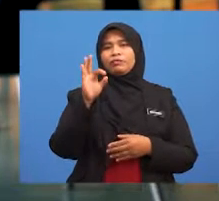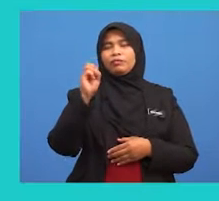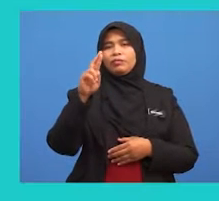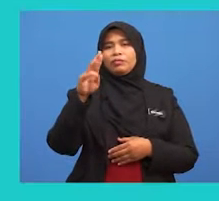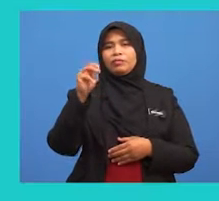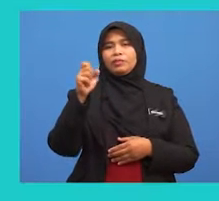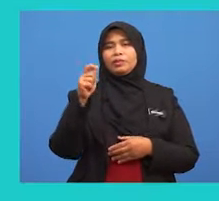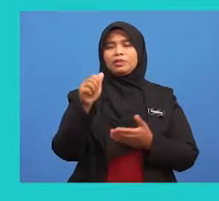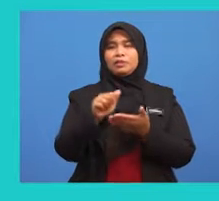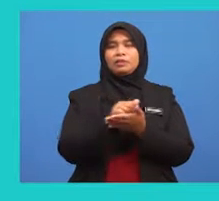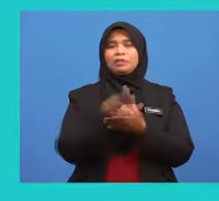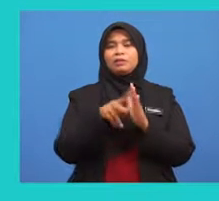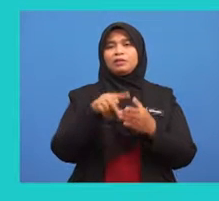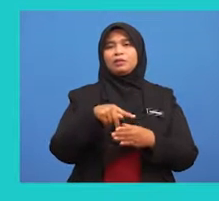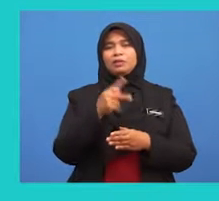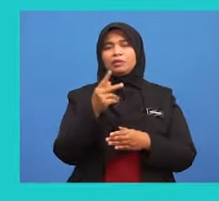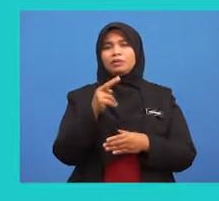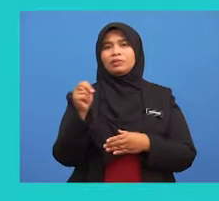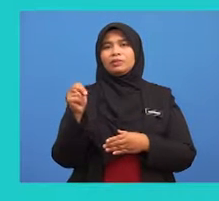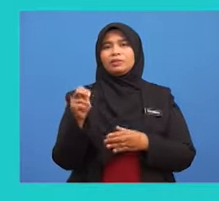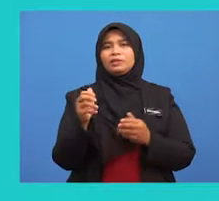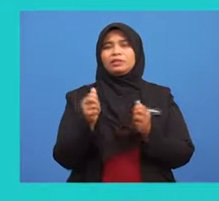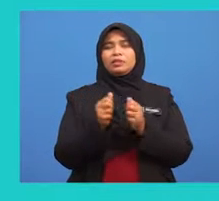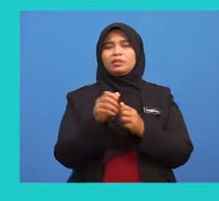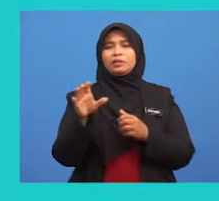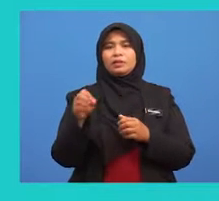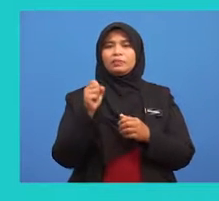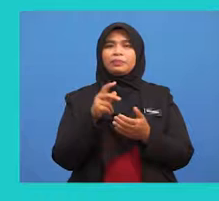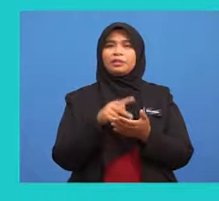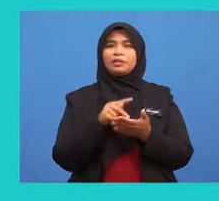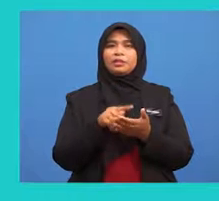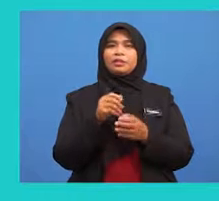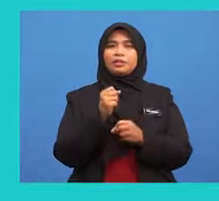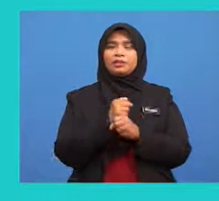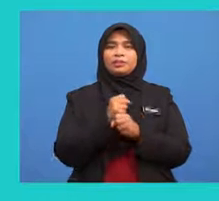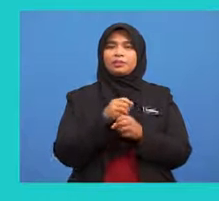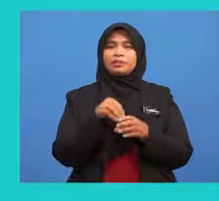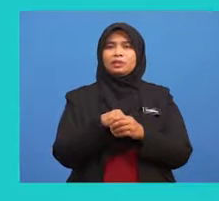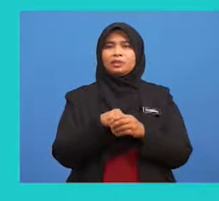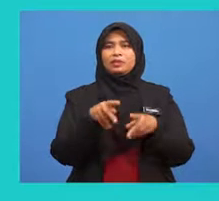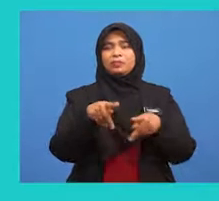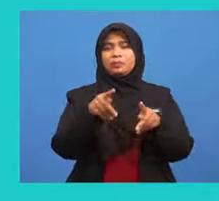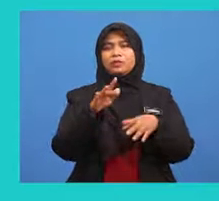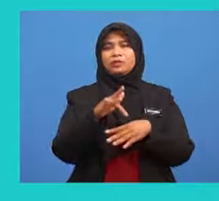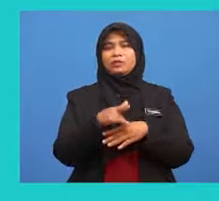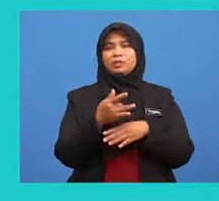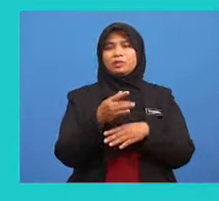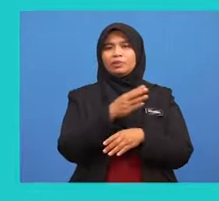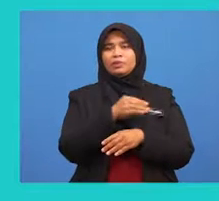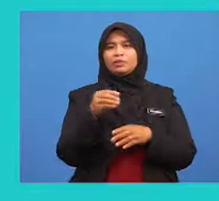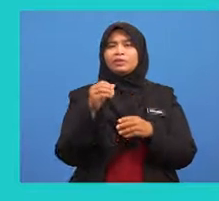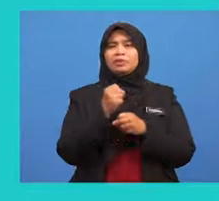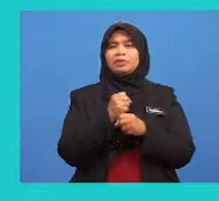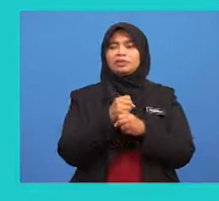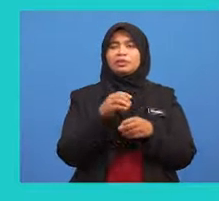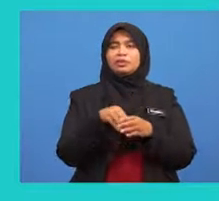pengeluaran dengan mengambil kira kerja dalam proses awal dan kerja dalam